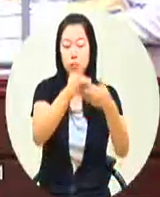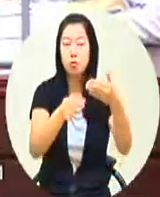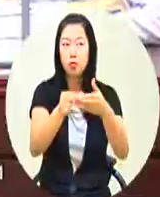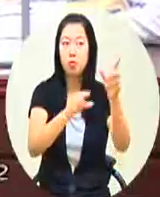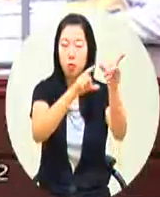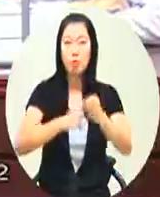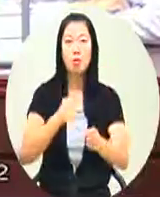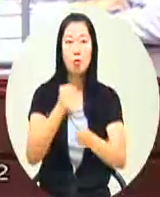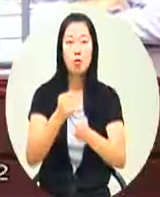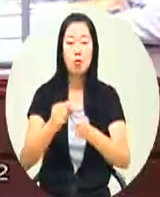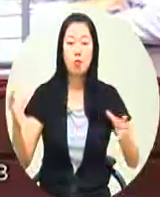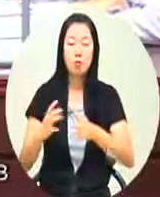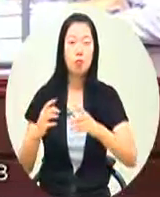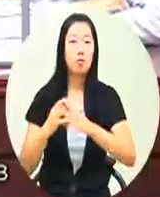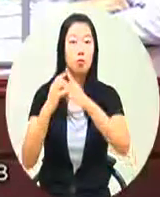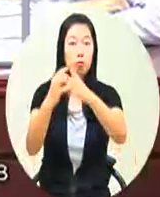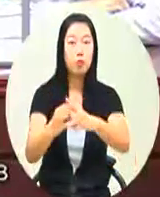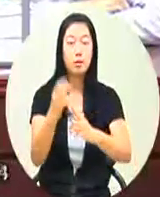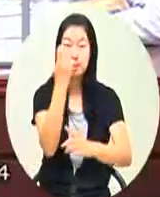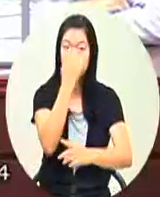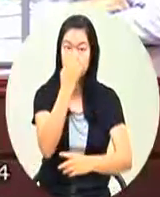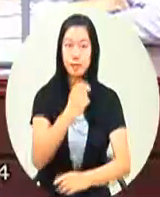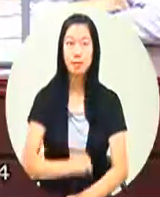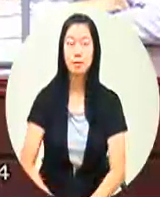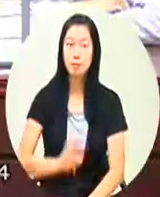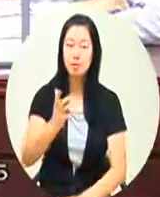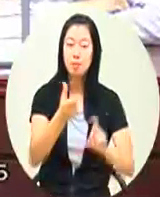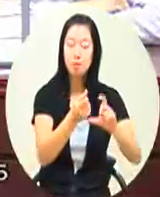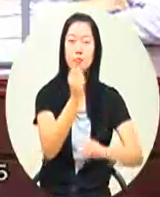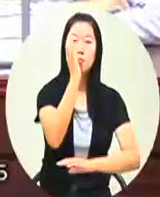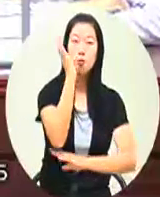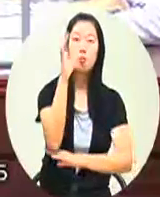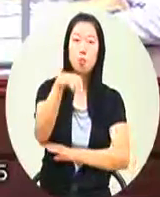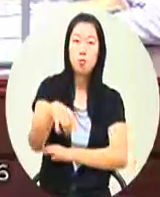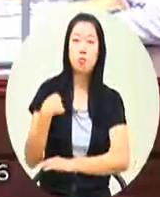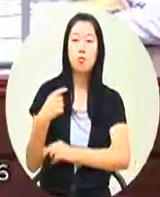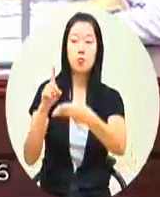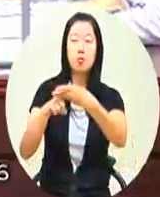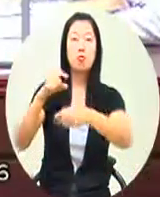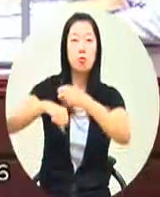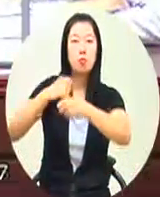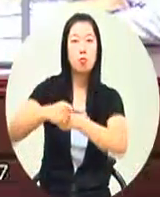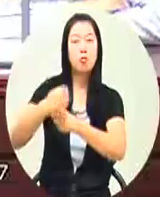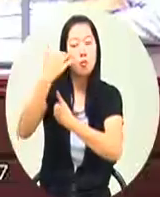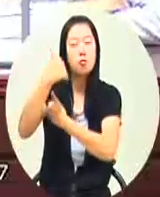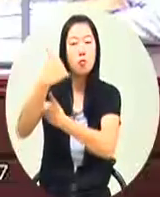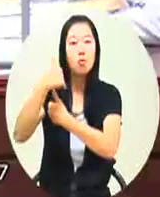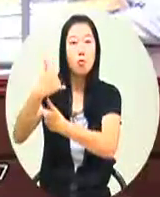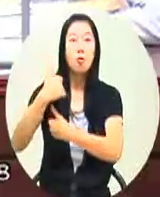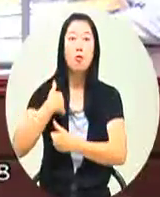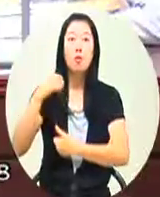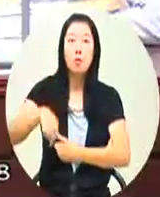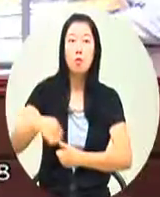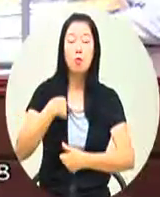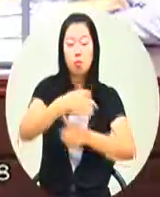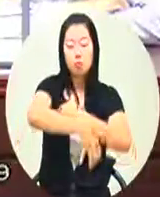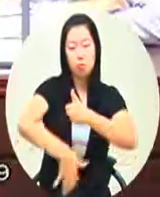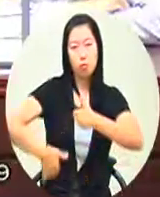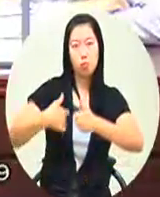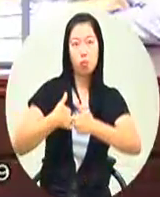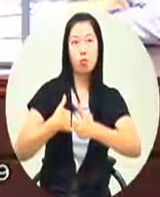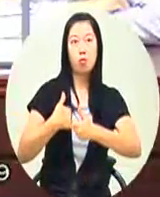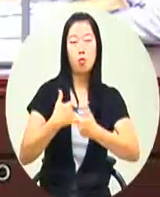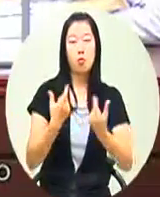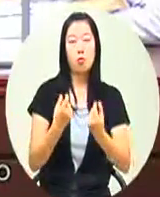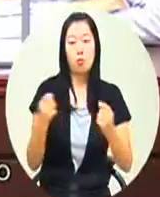这个现场的会勘。那因为区公所他本身去主动邀约的这个会勘，局里面的同仁他还是